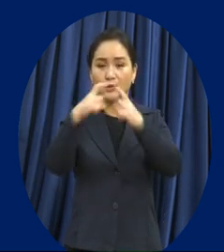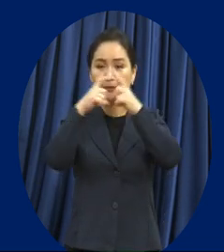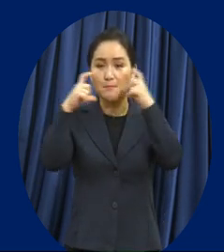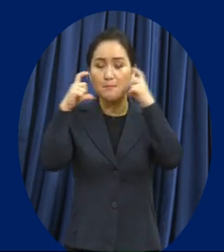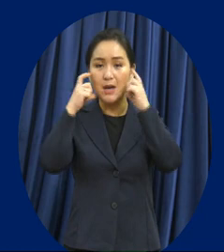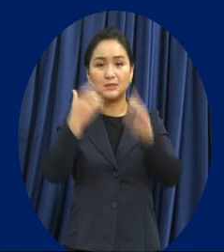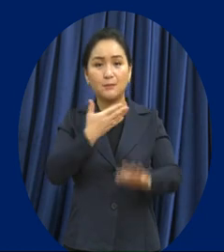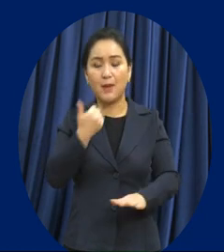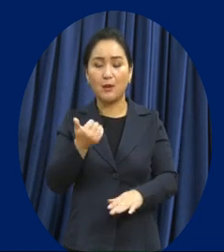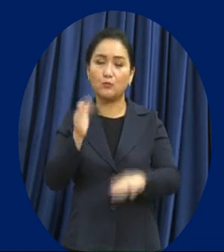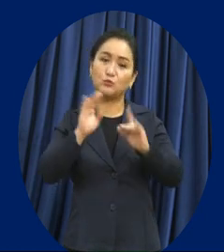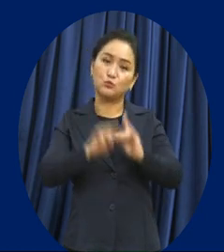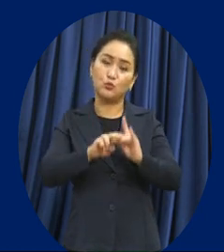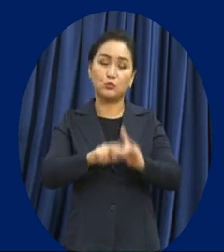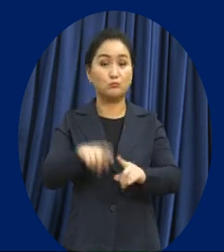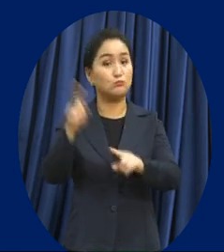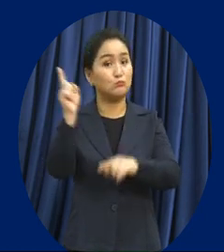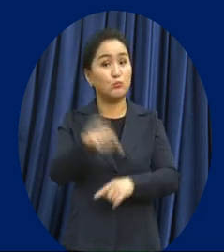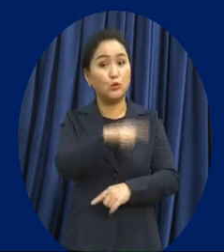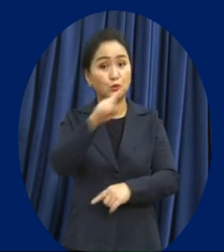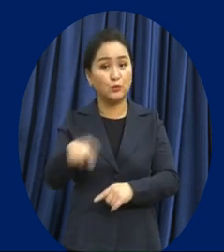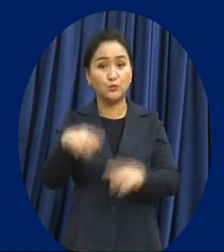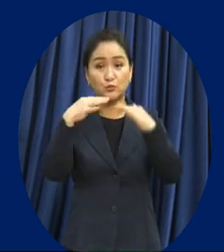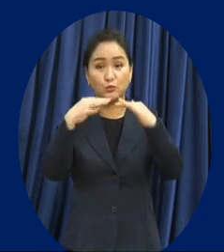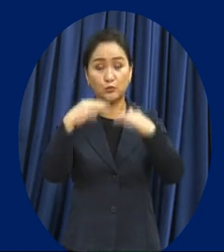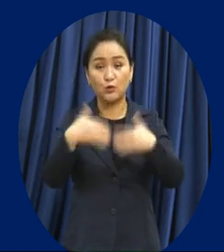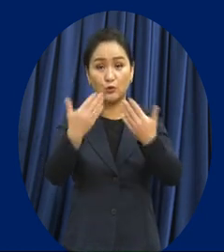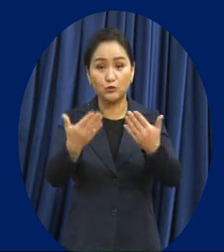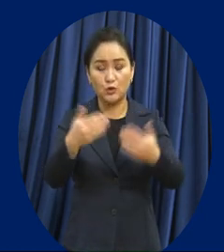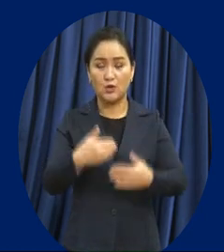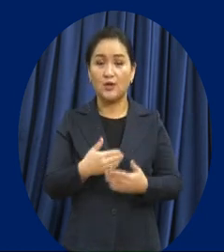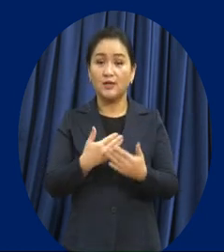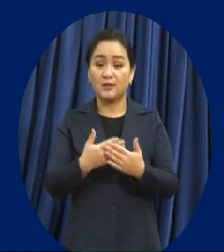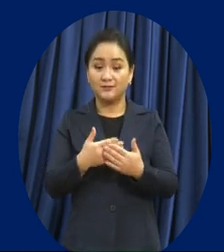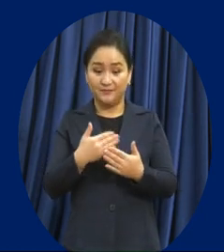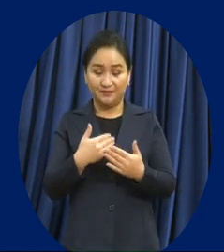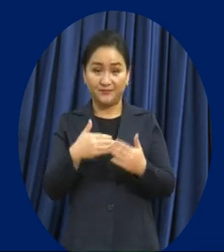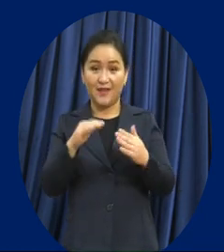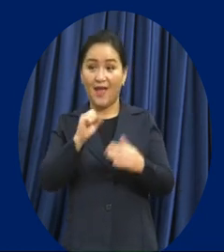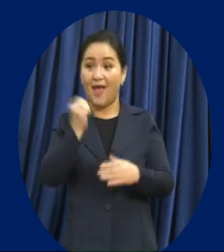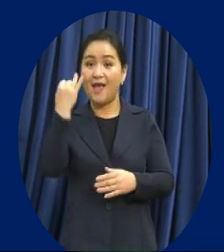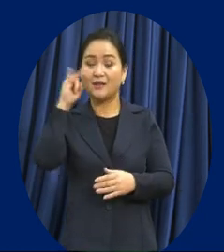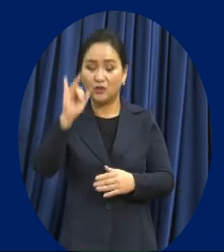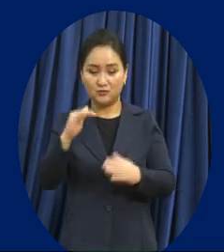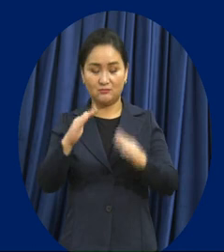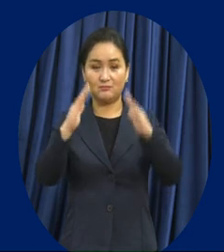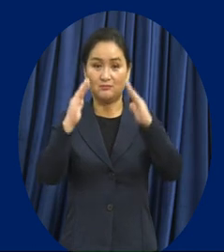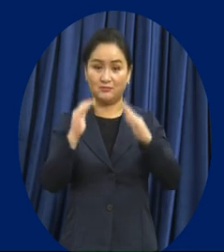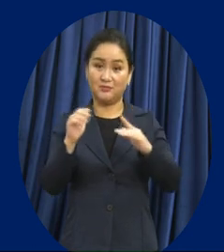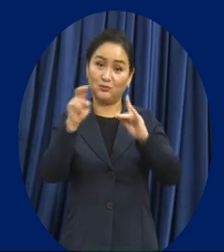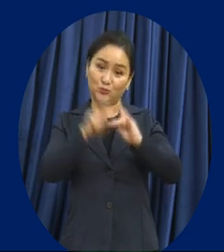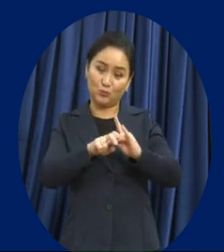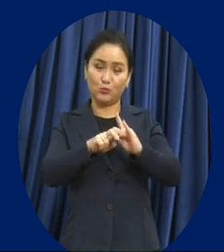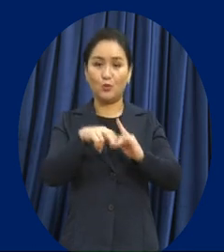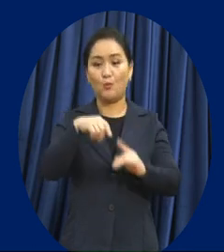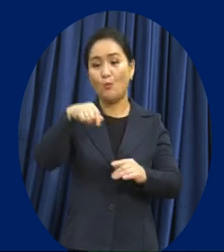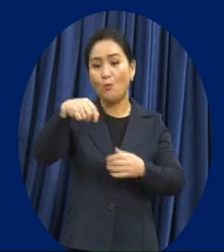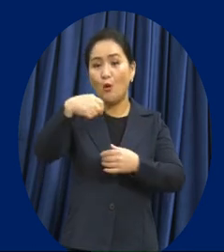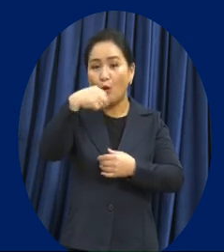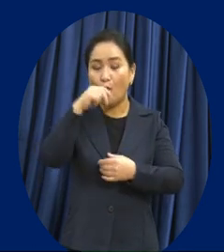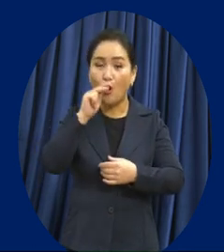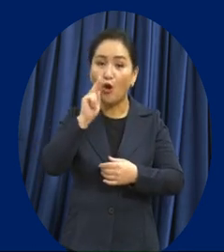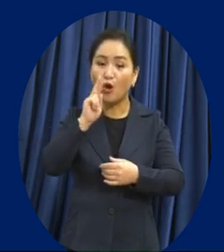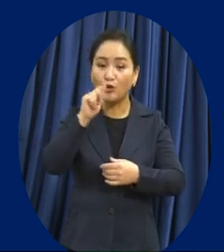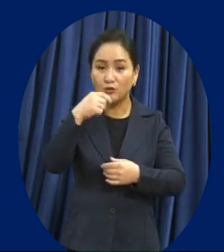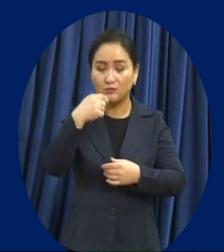хэрэг одоо хоолунд идэхэд амны хаалтаа одоо авч байх шаардлага гарна. Ингээд 30-аас 40 минут гэдэг бол тэр хүн өөрөө